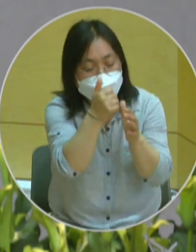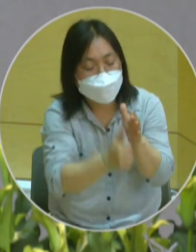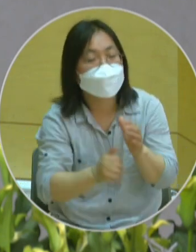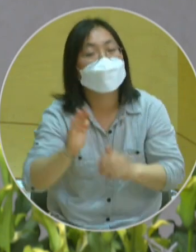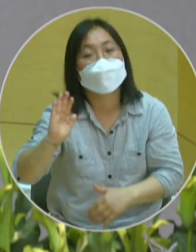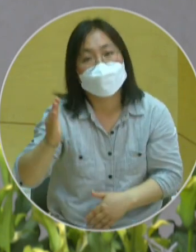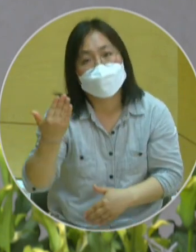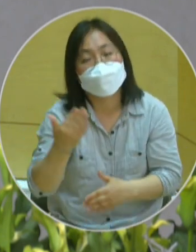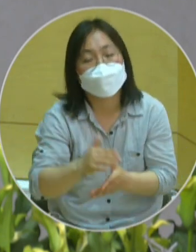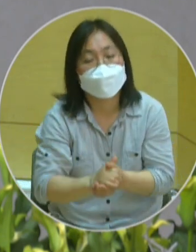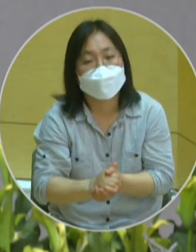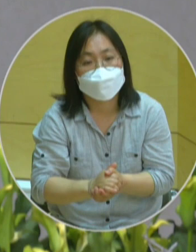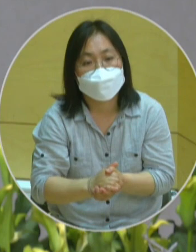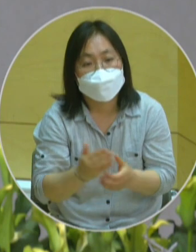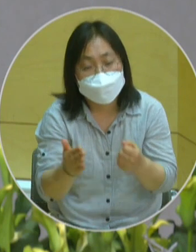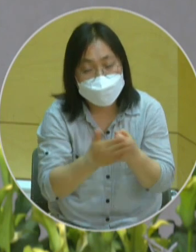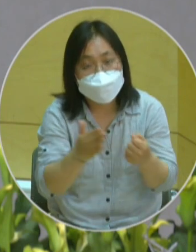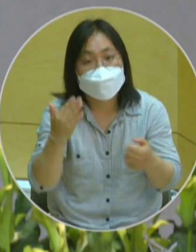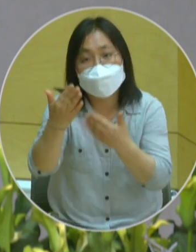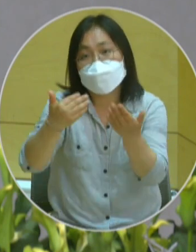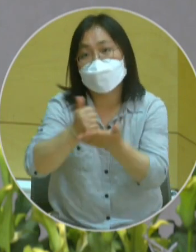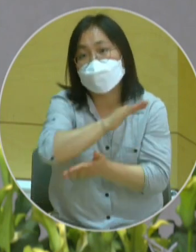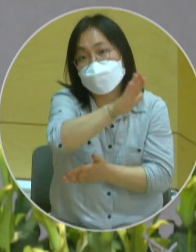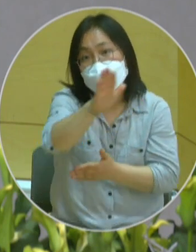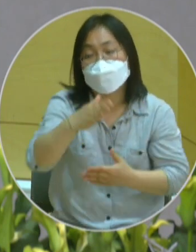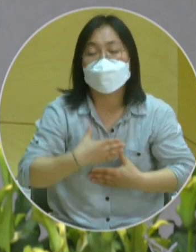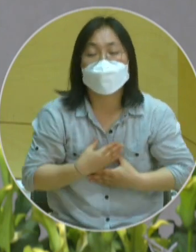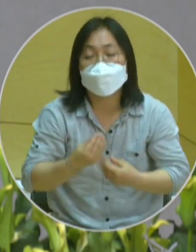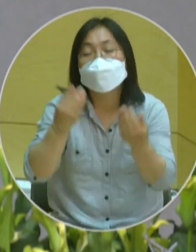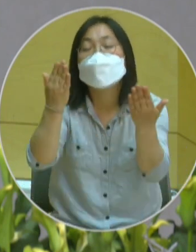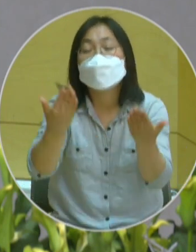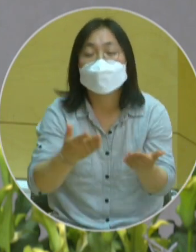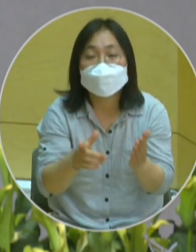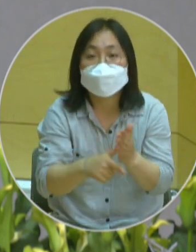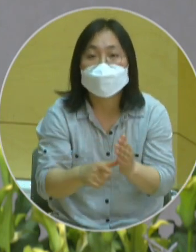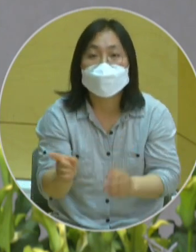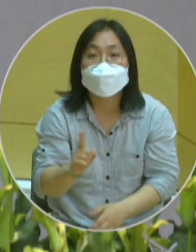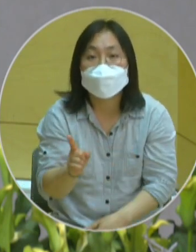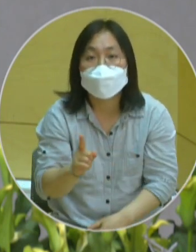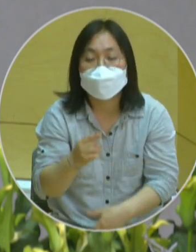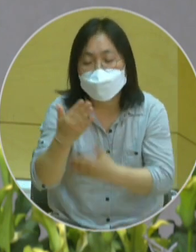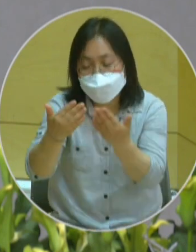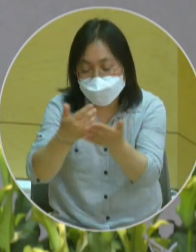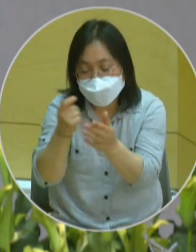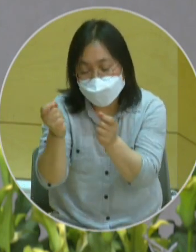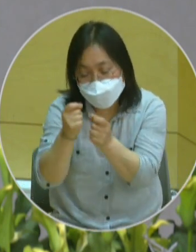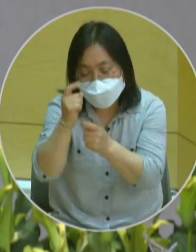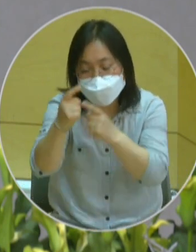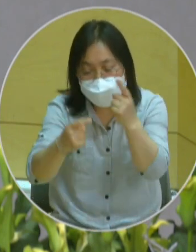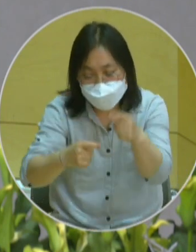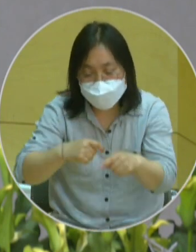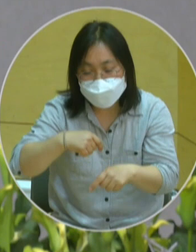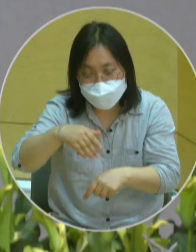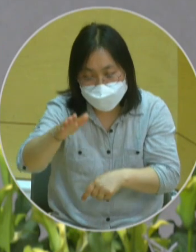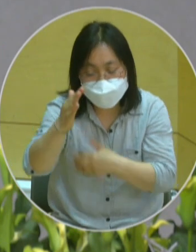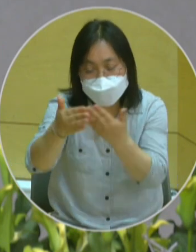그러니까 하나님께서 우리에게 평안을 주실 때는 어떤 기회냐, 하나님께 더 가까이 나가서 하나님께 아뢰을 수 있는 기회가 된다는 것.